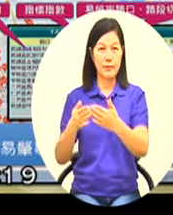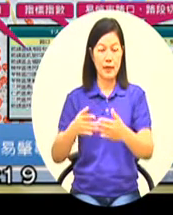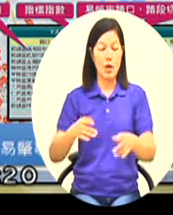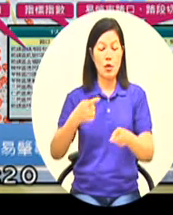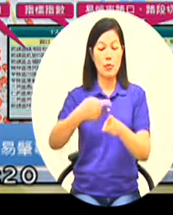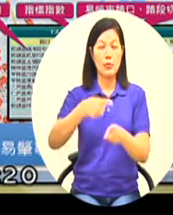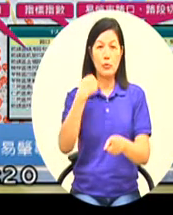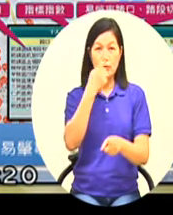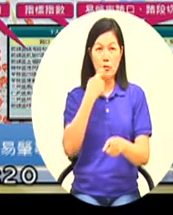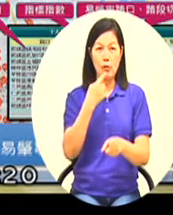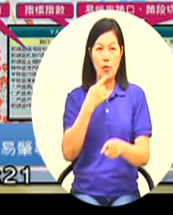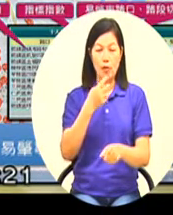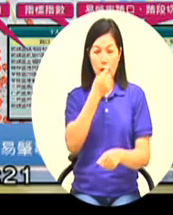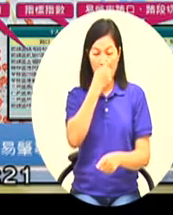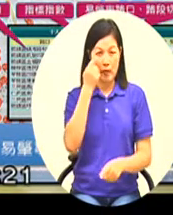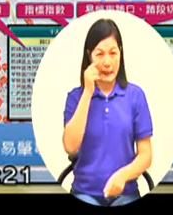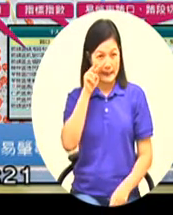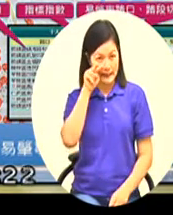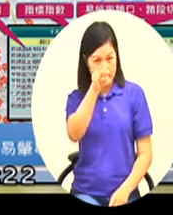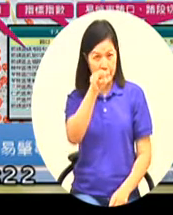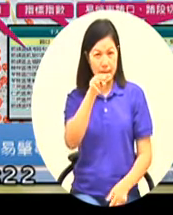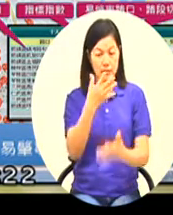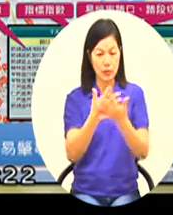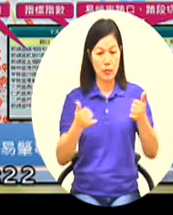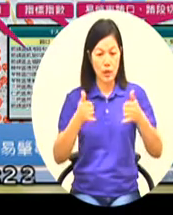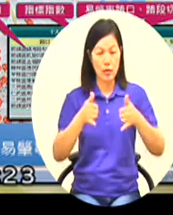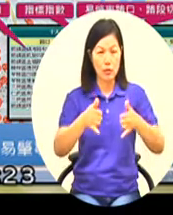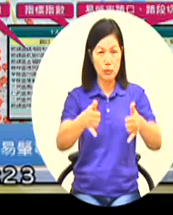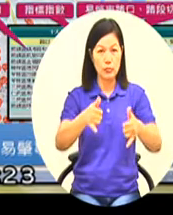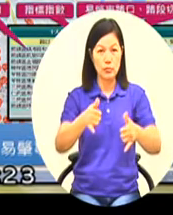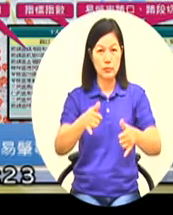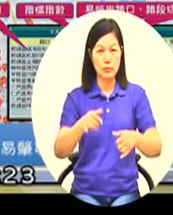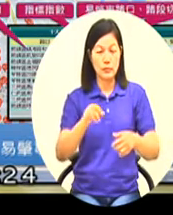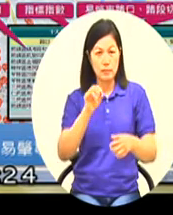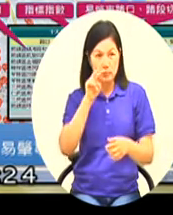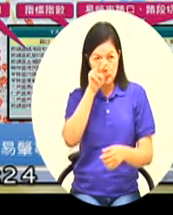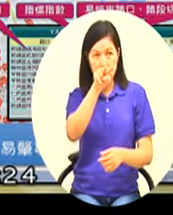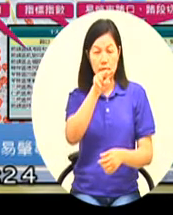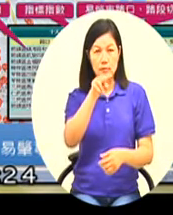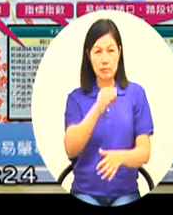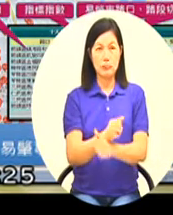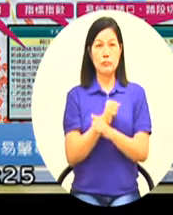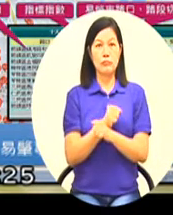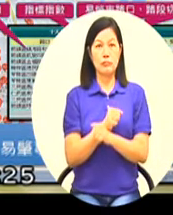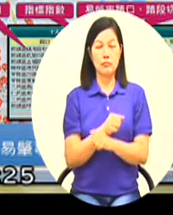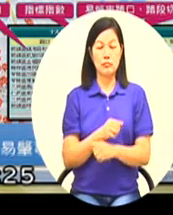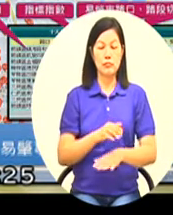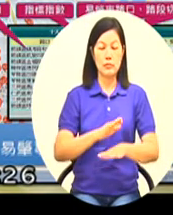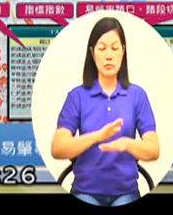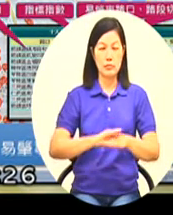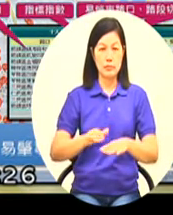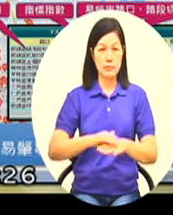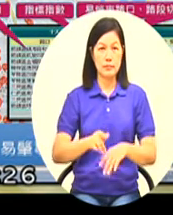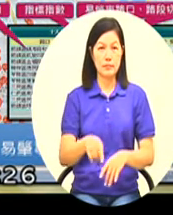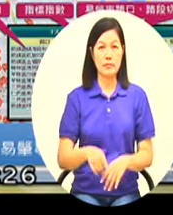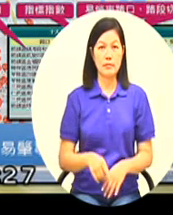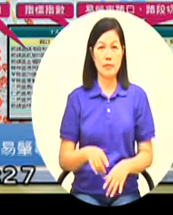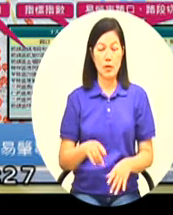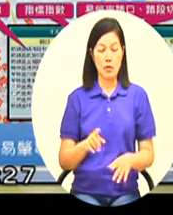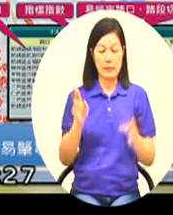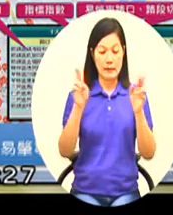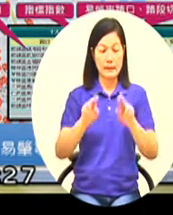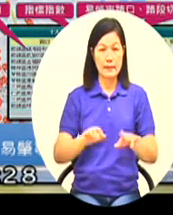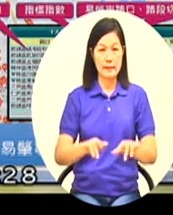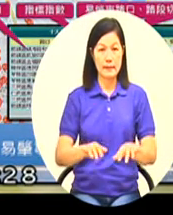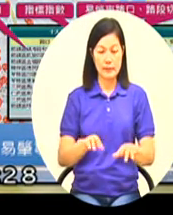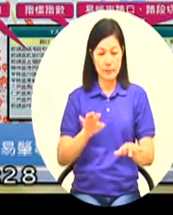视觉化啊，用视觉化网路啊来提醒民众注意。所以只要能点进去啊，我们相关资讯呢都会提供